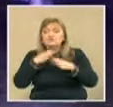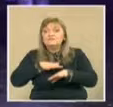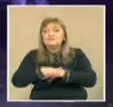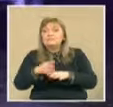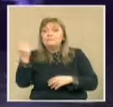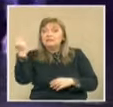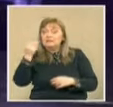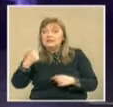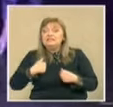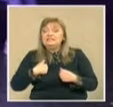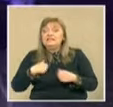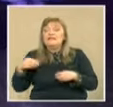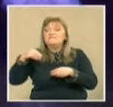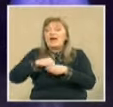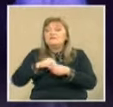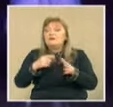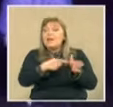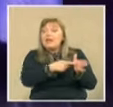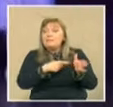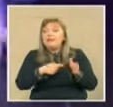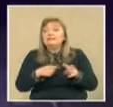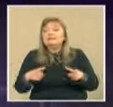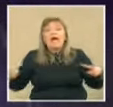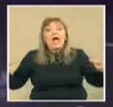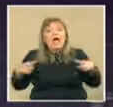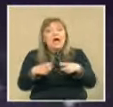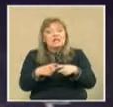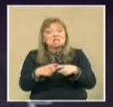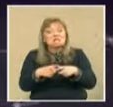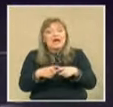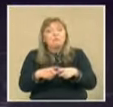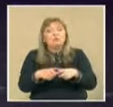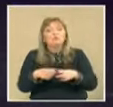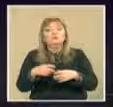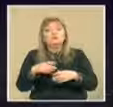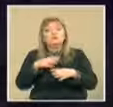елемента на ансамбловото свиране още в първи клас. Успяват ли? Успяват.